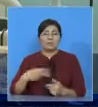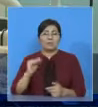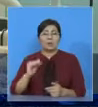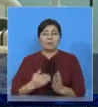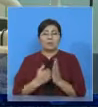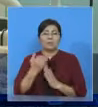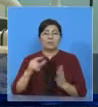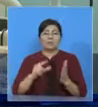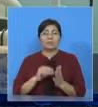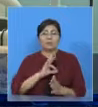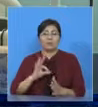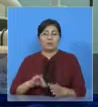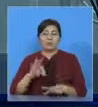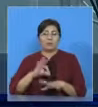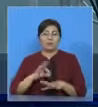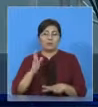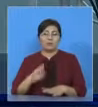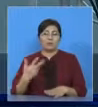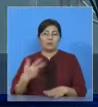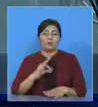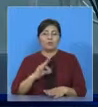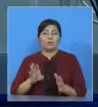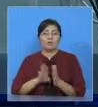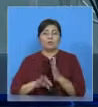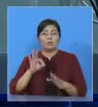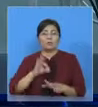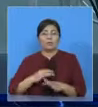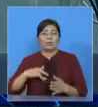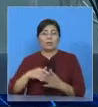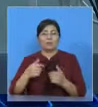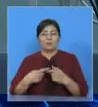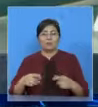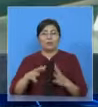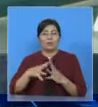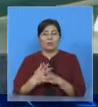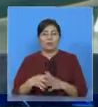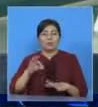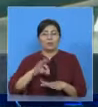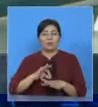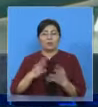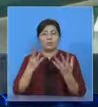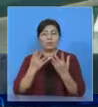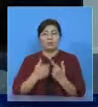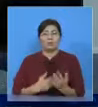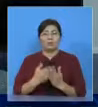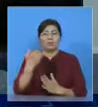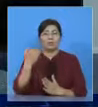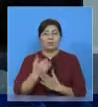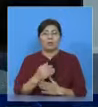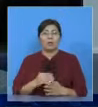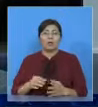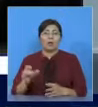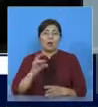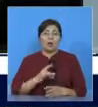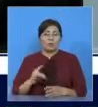асты. Оның 70% симптомды болса, 30% симптомсыз. Қаламыздан бөлек ауыл аймақта да ауру жұқтырғандар саны көбейіп жатыр. Аудандар